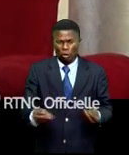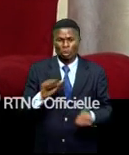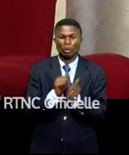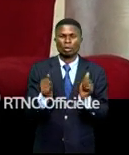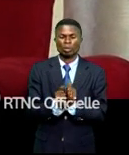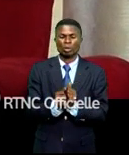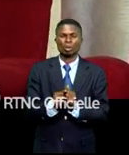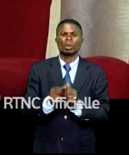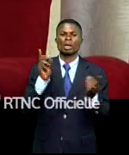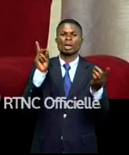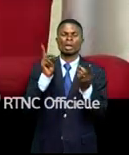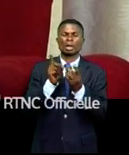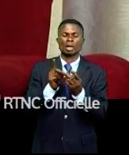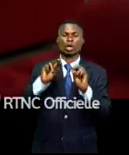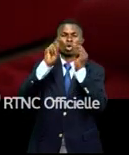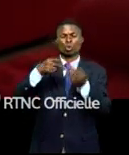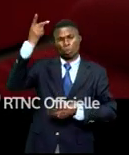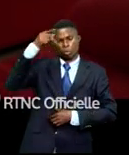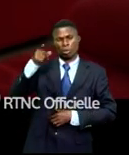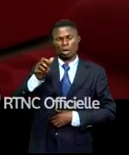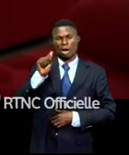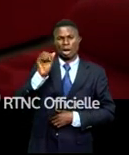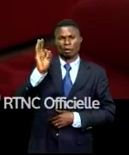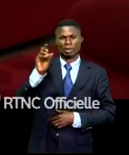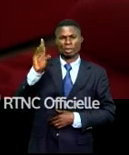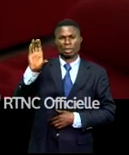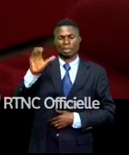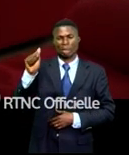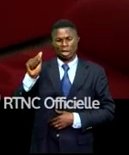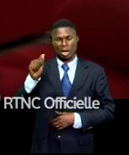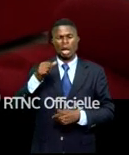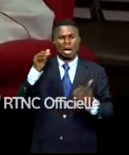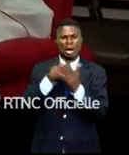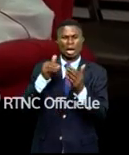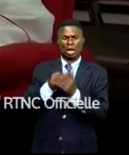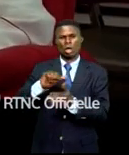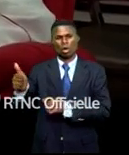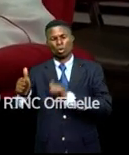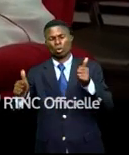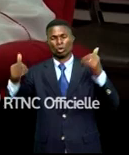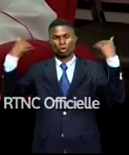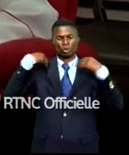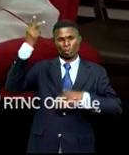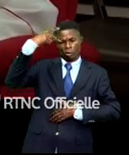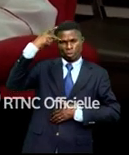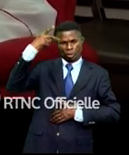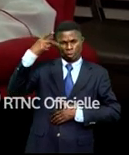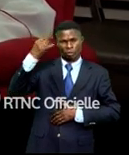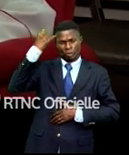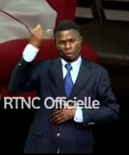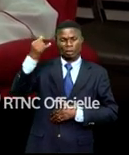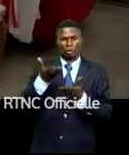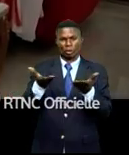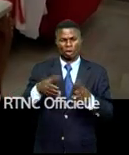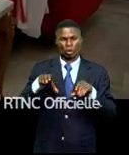problèmes qu'avait connu son regroupement politique FDCA, menacé des dédoublements par certains acteurs politiques connus sur la scène